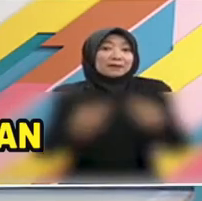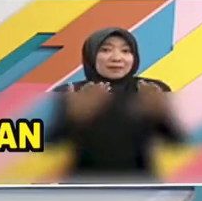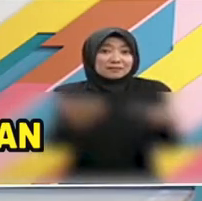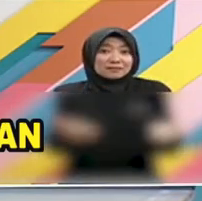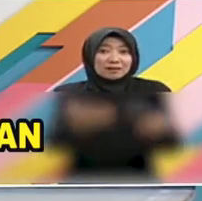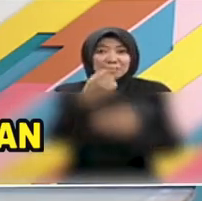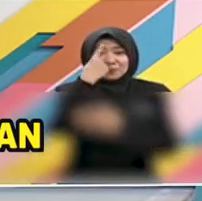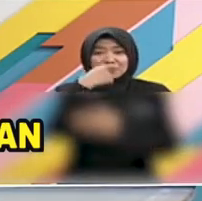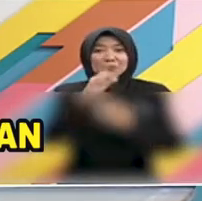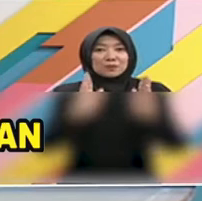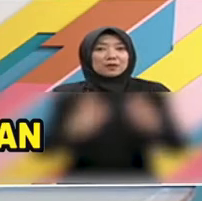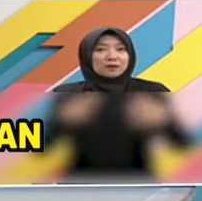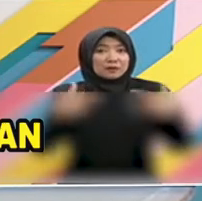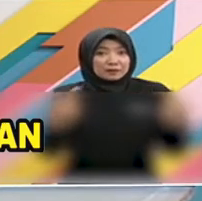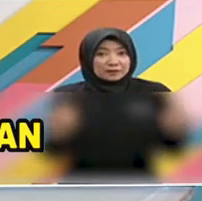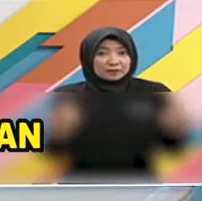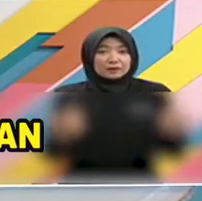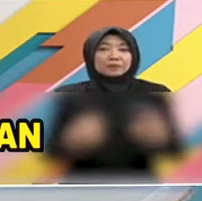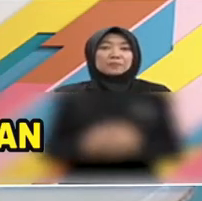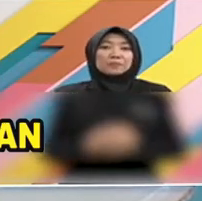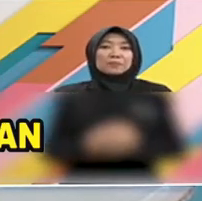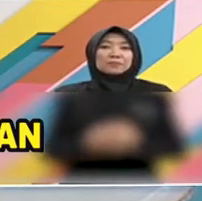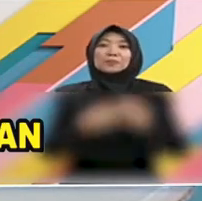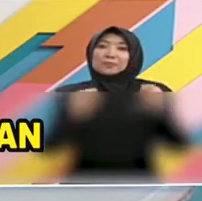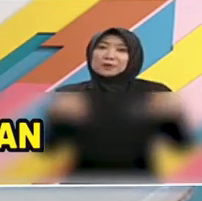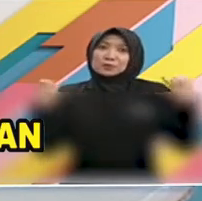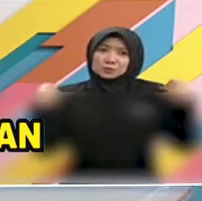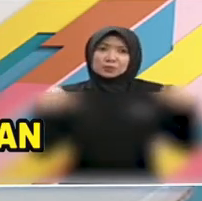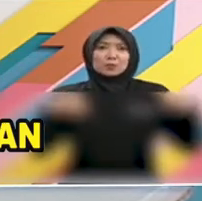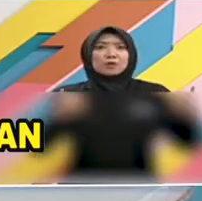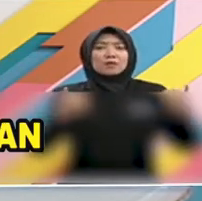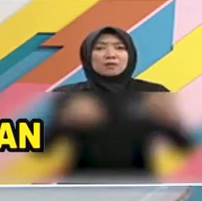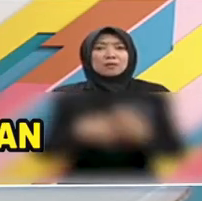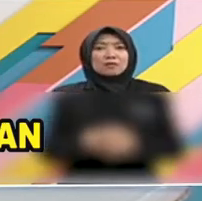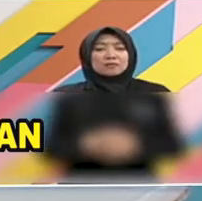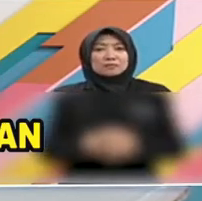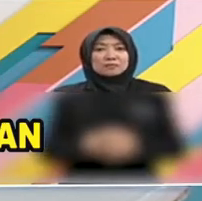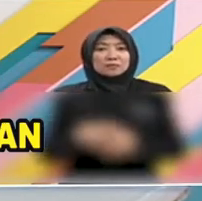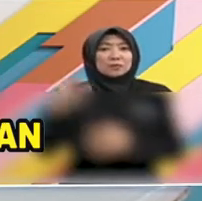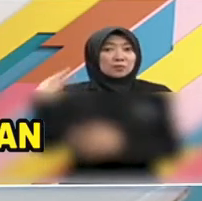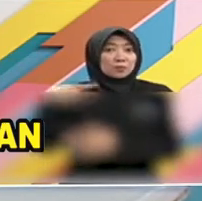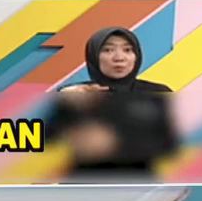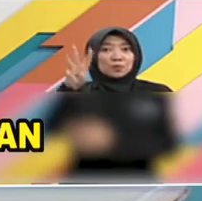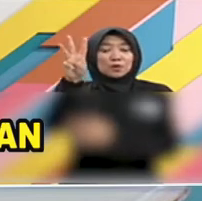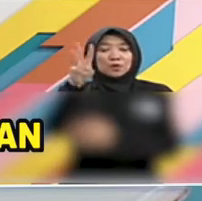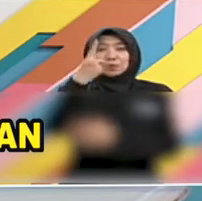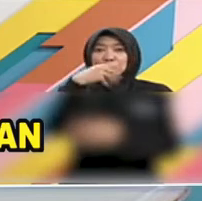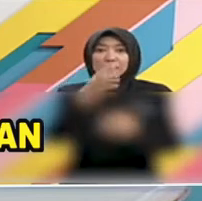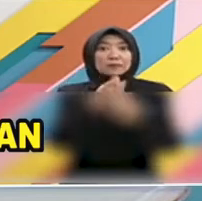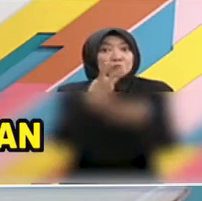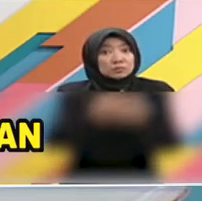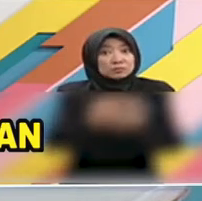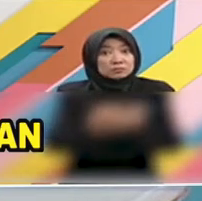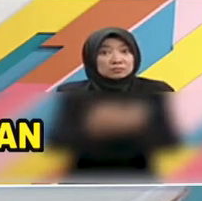yang kita nak beri. Betul. Ataupun buat peniaga-peniaga ataupun pengusaha usahawan craft, terutamanya wow boleh jadikan sumber pendapatan bagi mereka